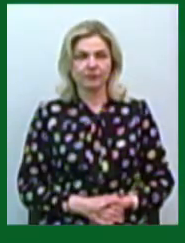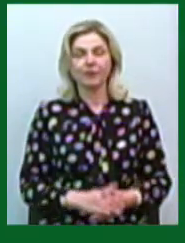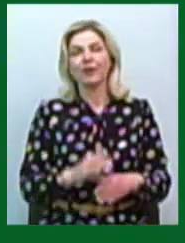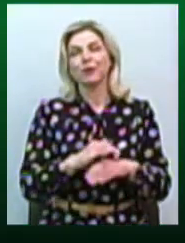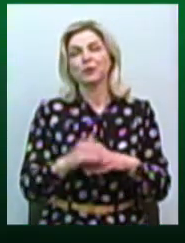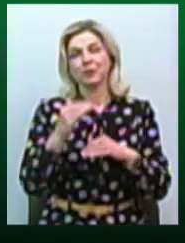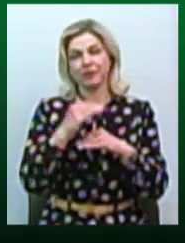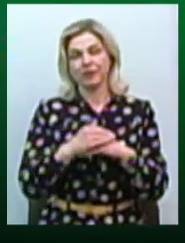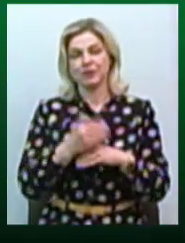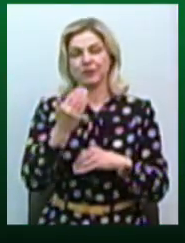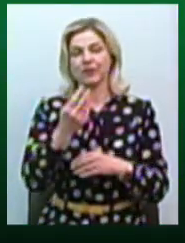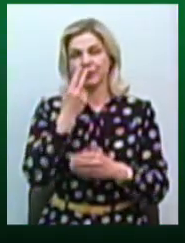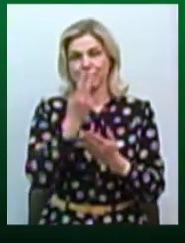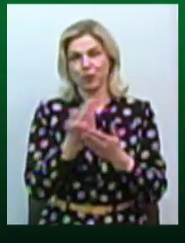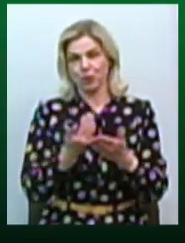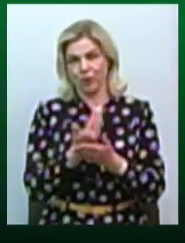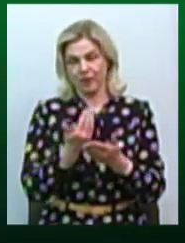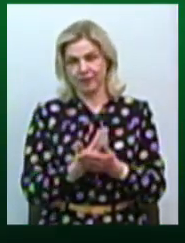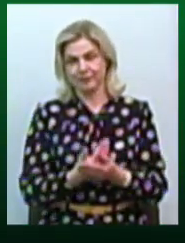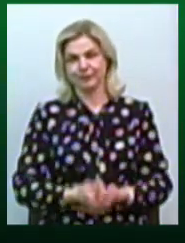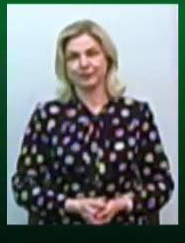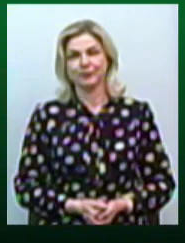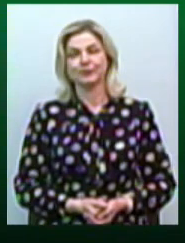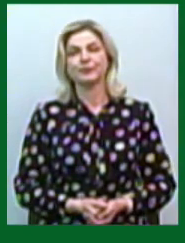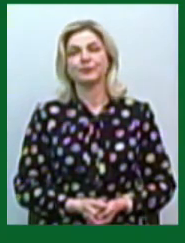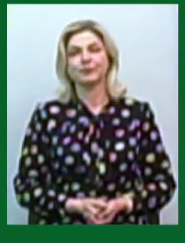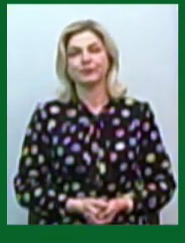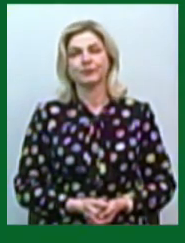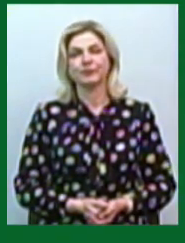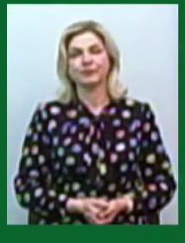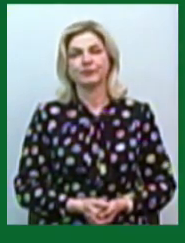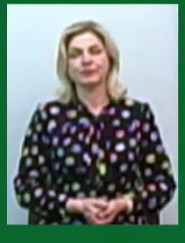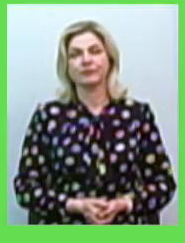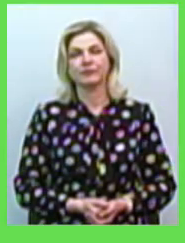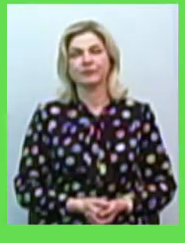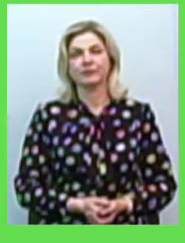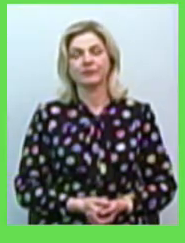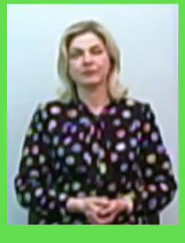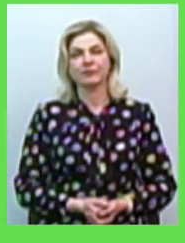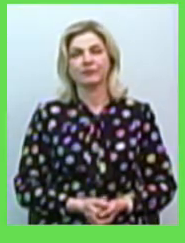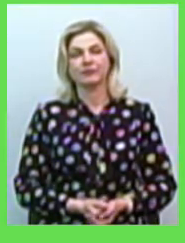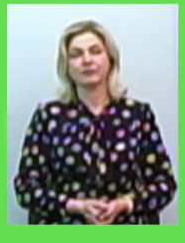Добрий вечір. Ви дивитесь новини в студії Олександр Гордієнко. Далі коротко про головні події дня.